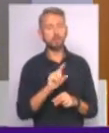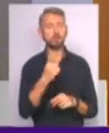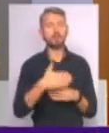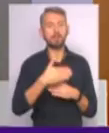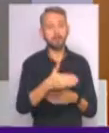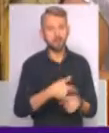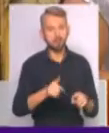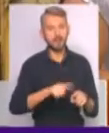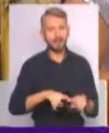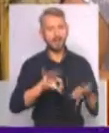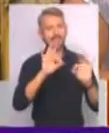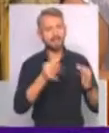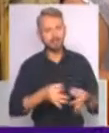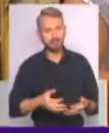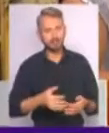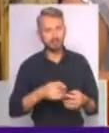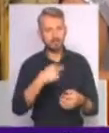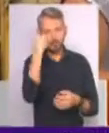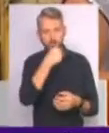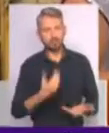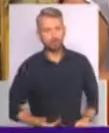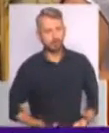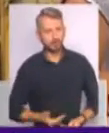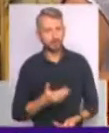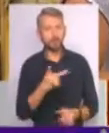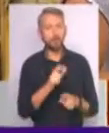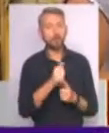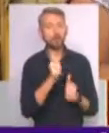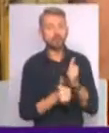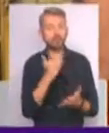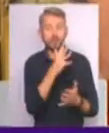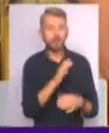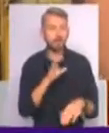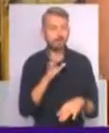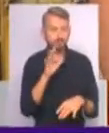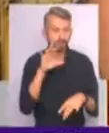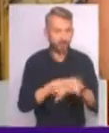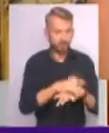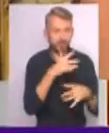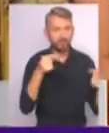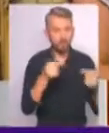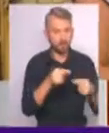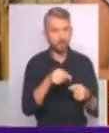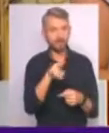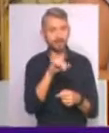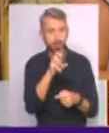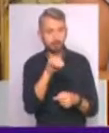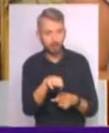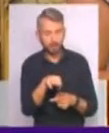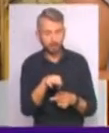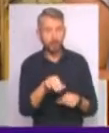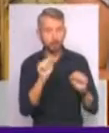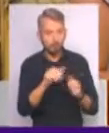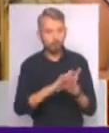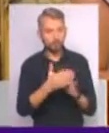– це стиль життя. І дуже часто, якщо вовремя виявити діабет, можно вернуть ситуацию назад. Поэтому ВОЗ и бьет